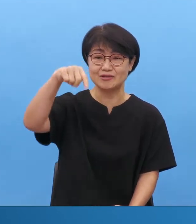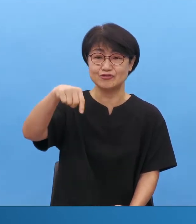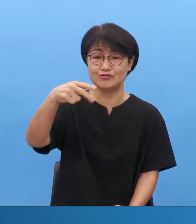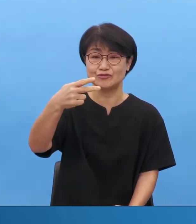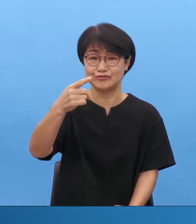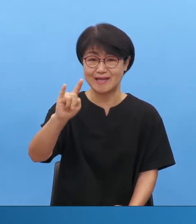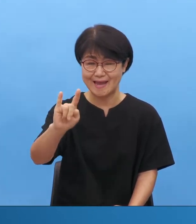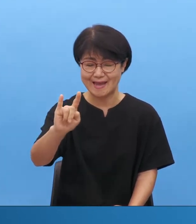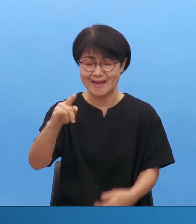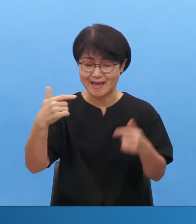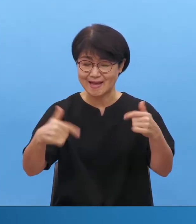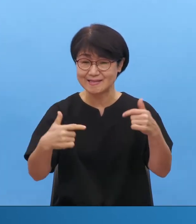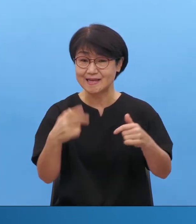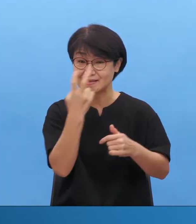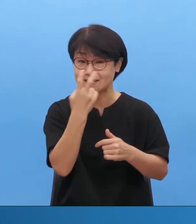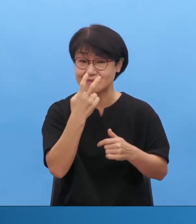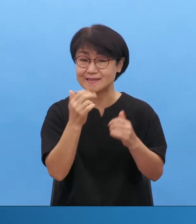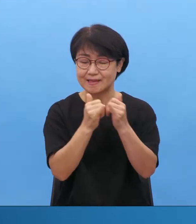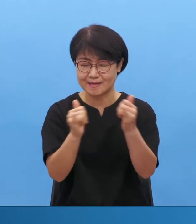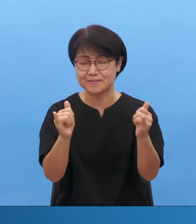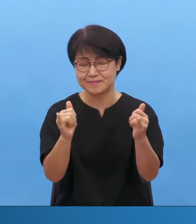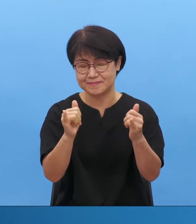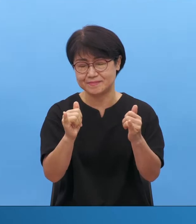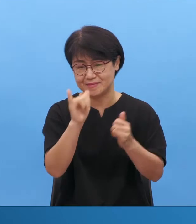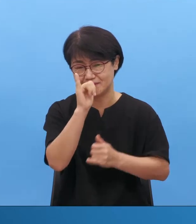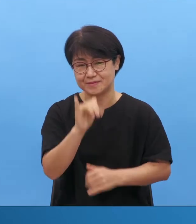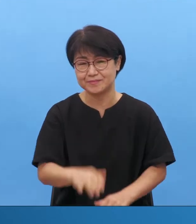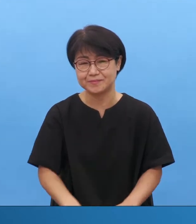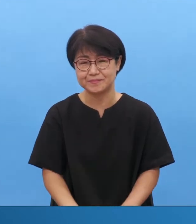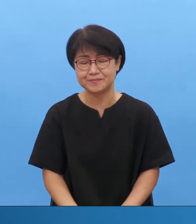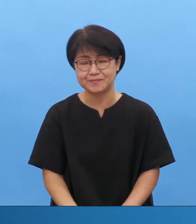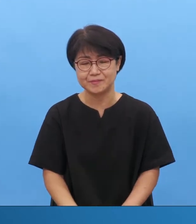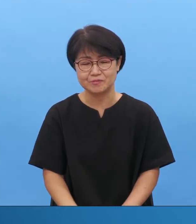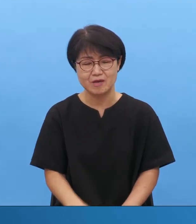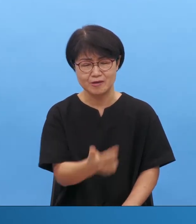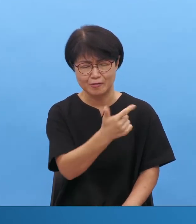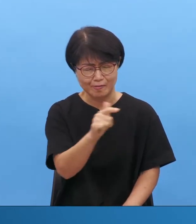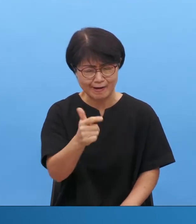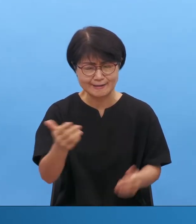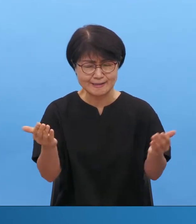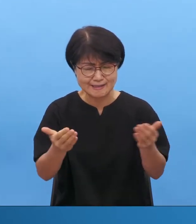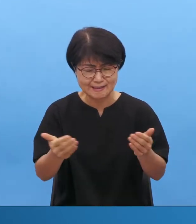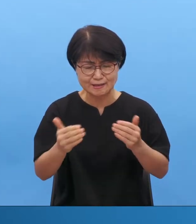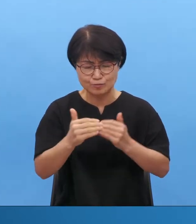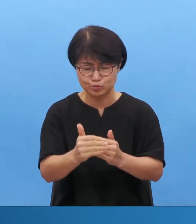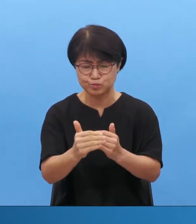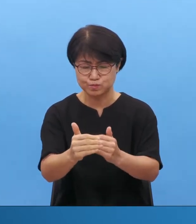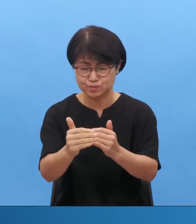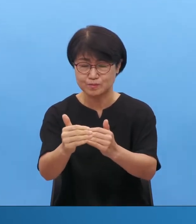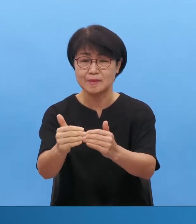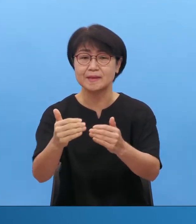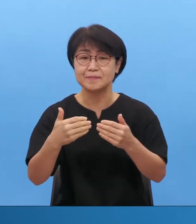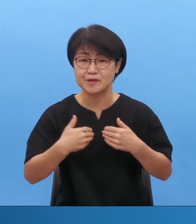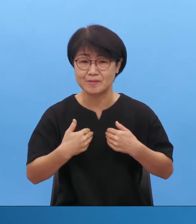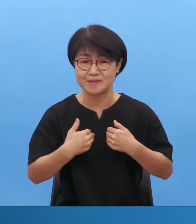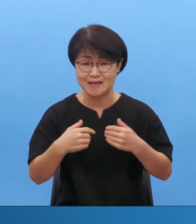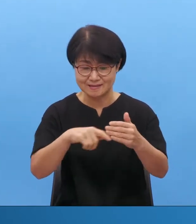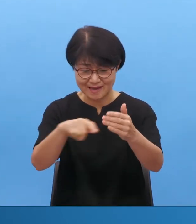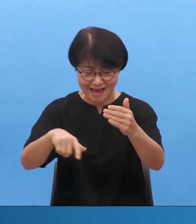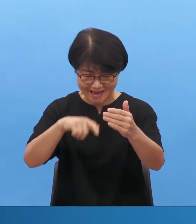here. 또 이제 그 안에서는 여러 가지 연락이 빨리빨리 돼야 되겠죠. And within that location, they need to have fast